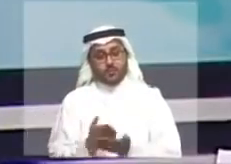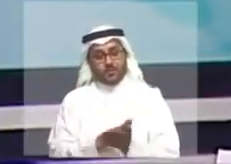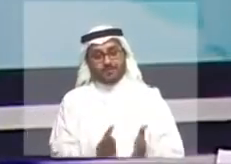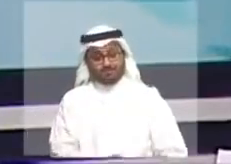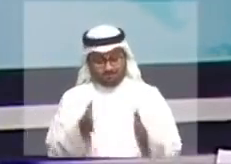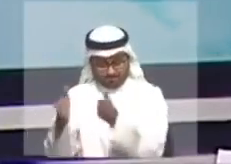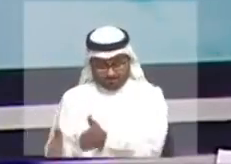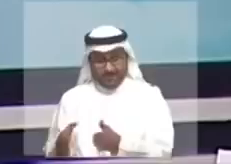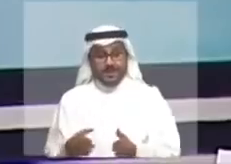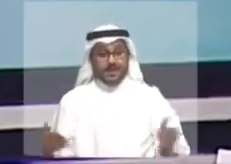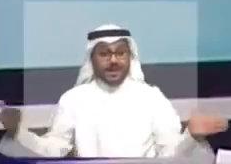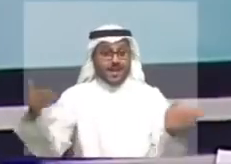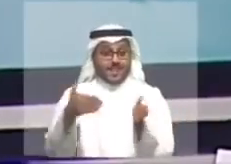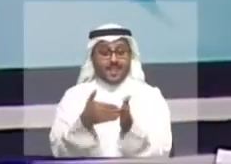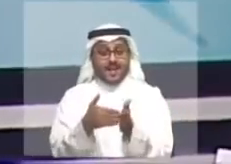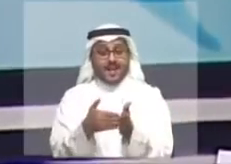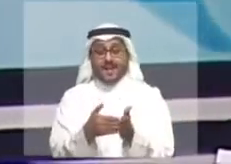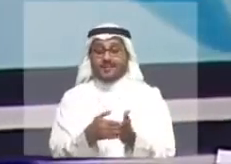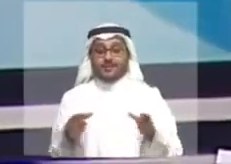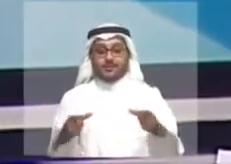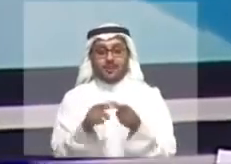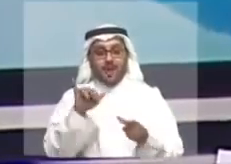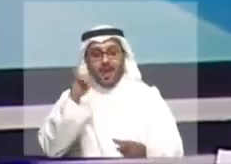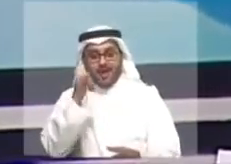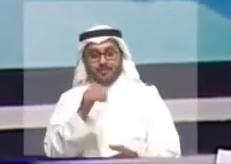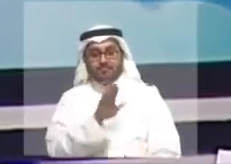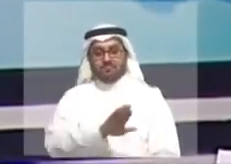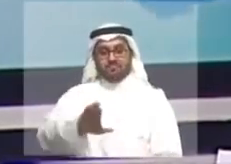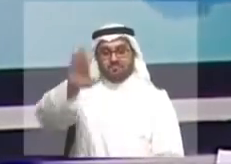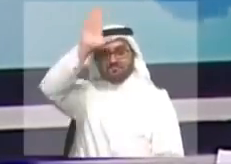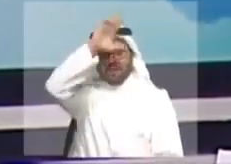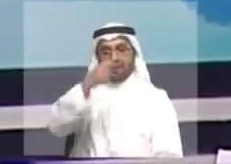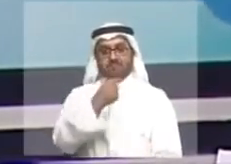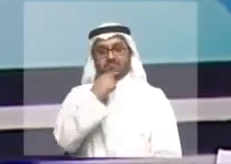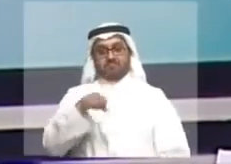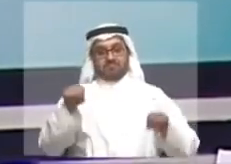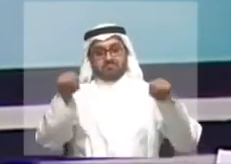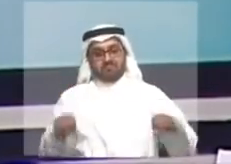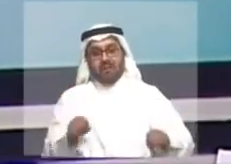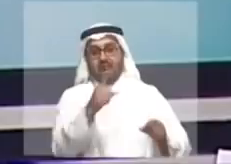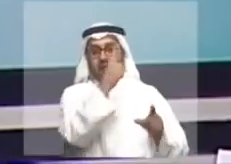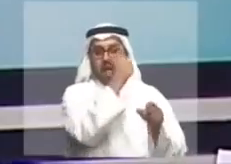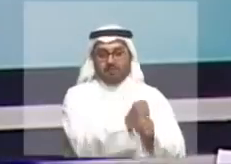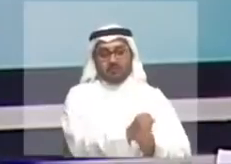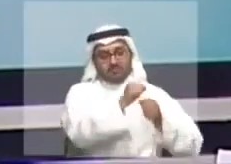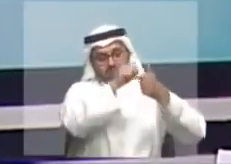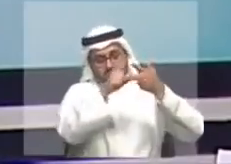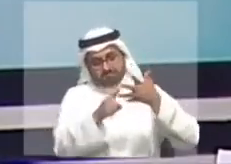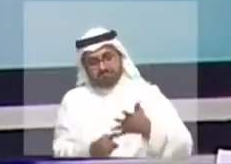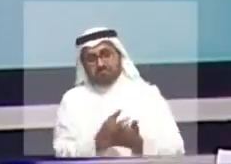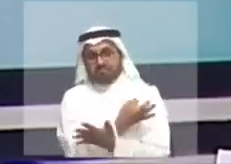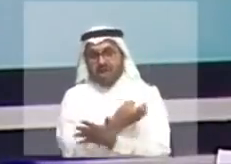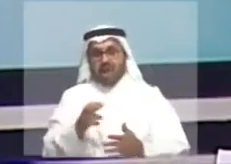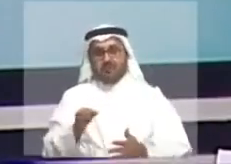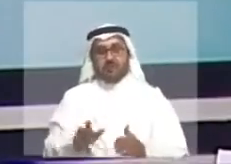اختتم خادم الحرمين الشريفين الملك سلمان بن عبد العزيز آل سعود حفظه الله وأصحاب الجلالة والفخامة والسمو